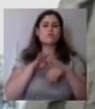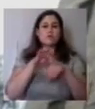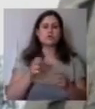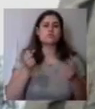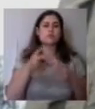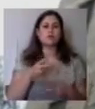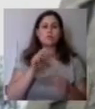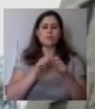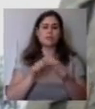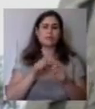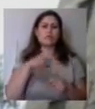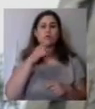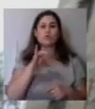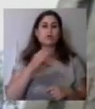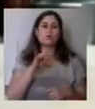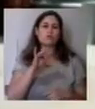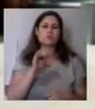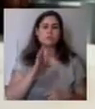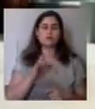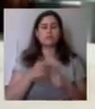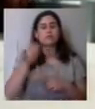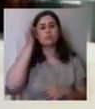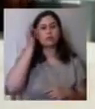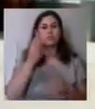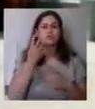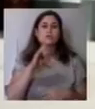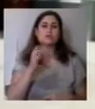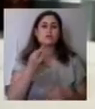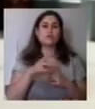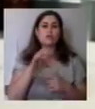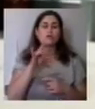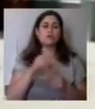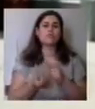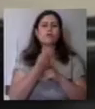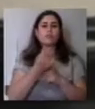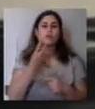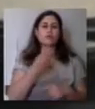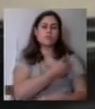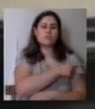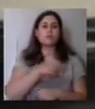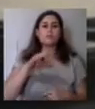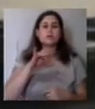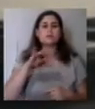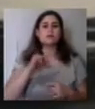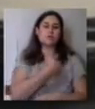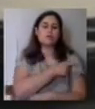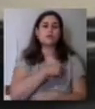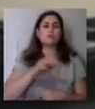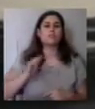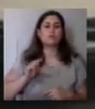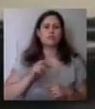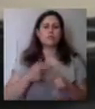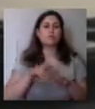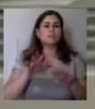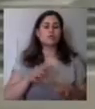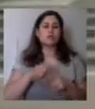спеціальна перевірка, сказав Юрій Гусєв. Нагадаю, 4 серпня коронавірус виявили у двох медичних сестер та лікаря Херсонської міської лікарні